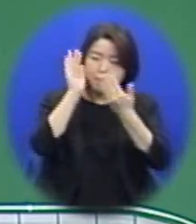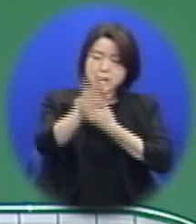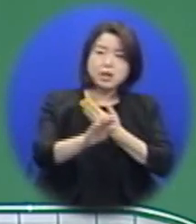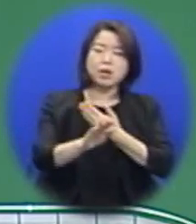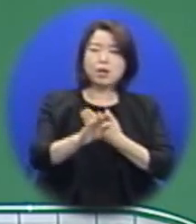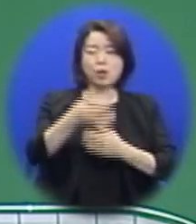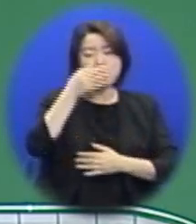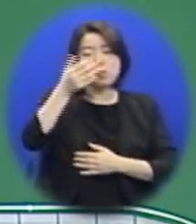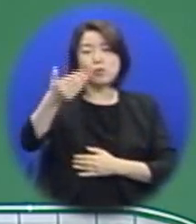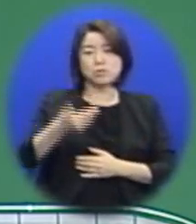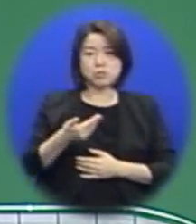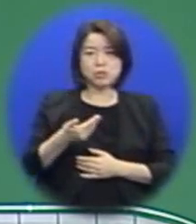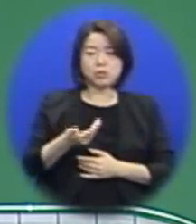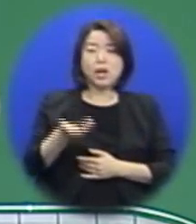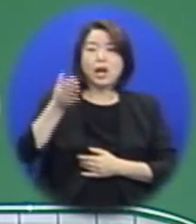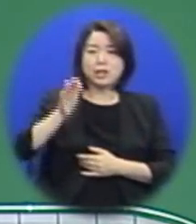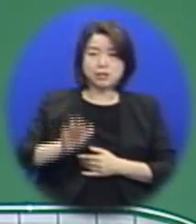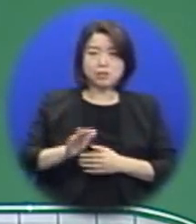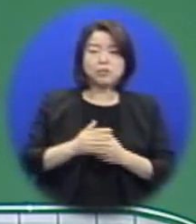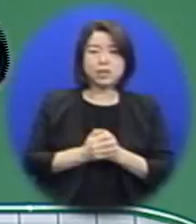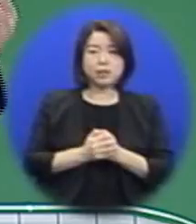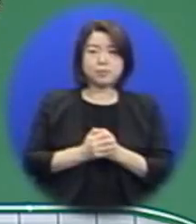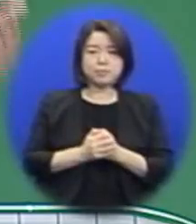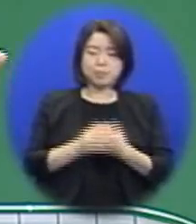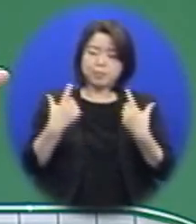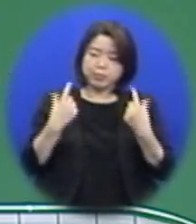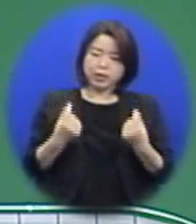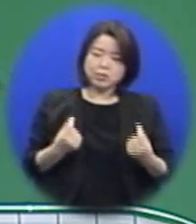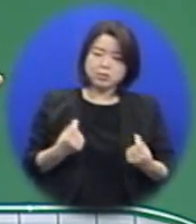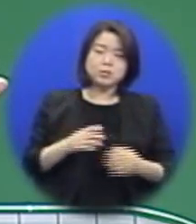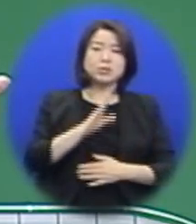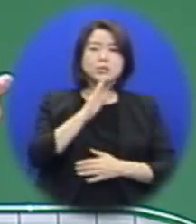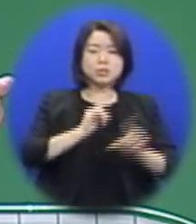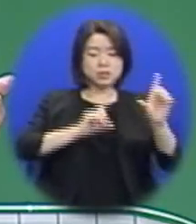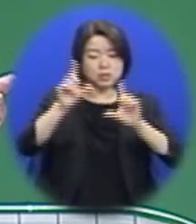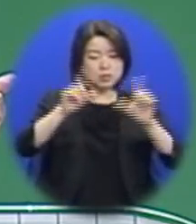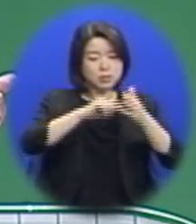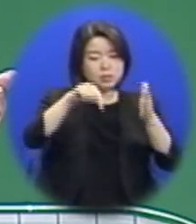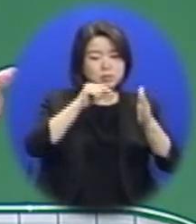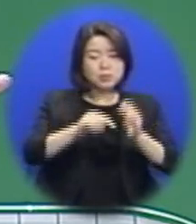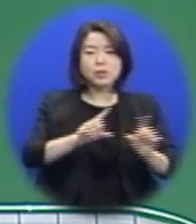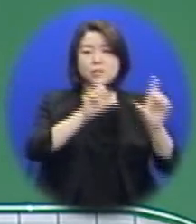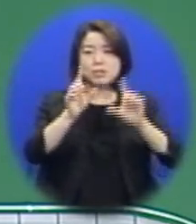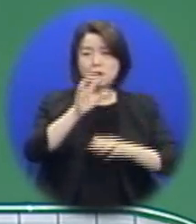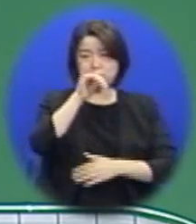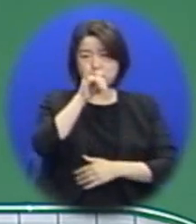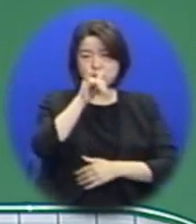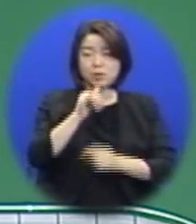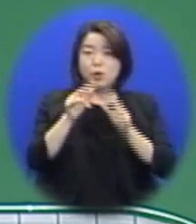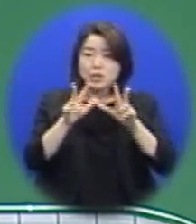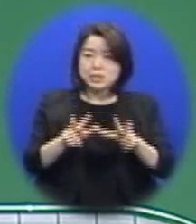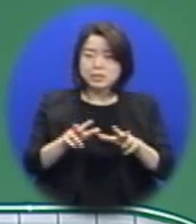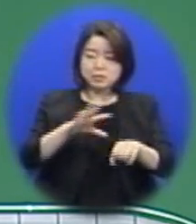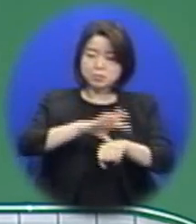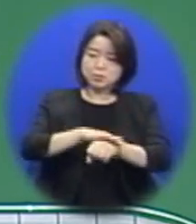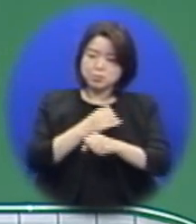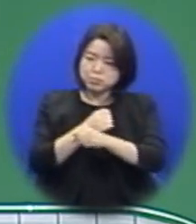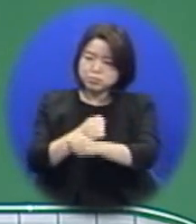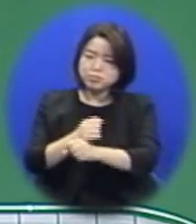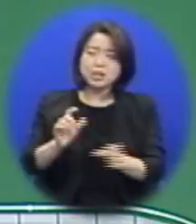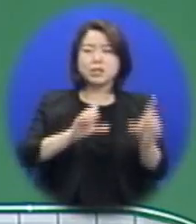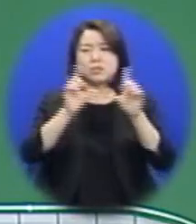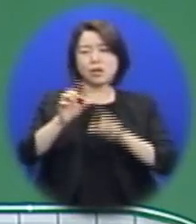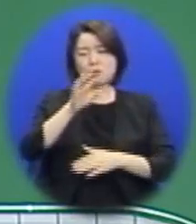보여주셨어요. 그런데 여전히 자기는 현실 속에서 살아요. 지금은 포로 생활을 하고